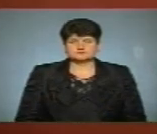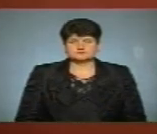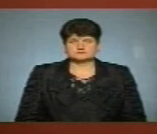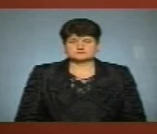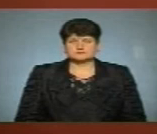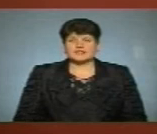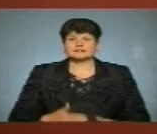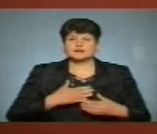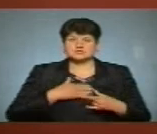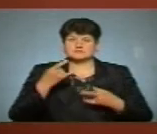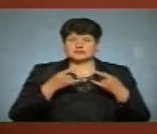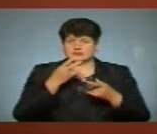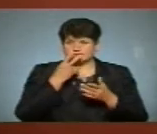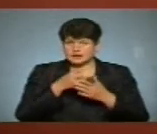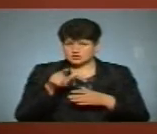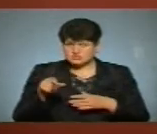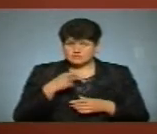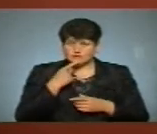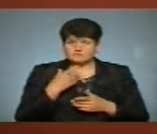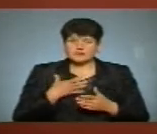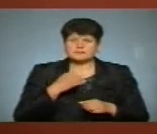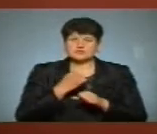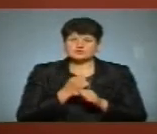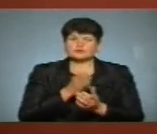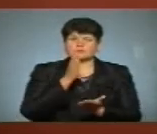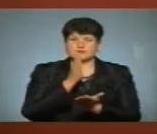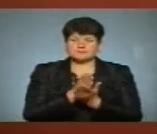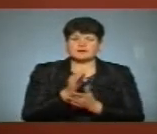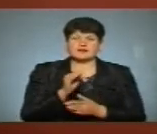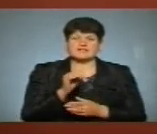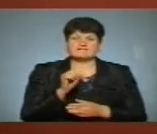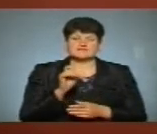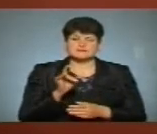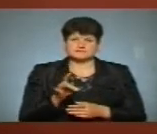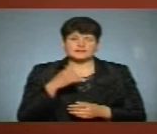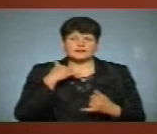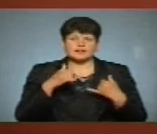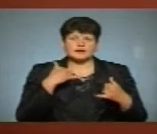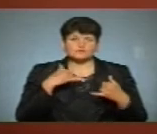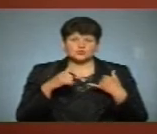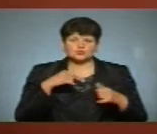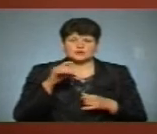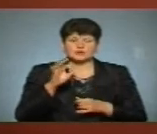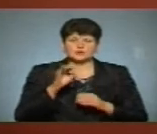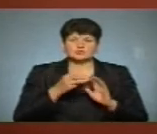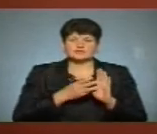А нашим телеглядачам я нагадаю, що ми працюємо в режимі прямого ефіру. Телефонуйте до нас на номер